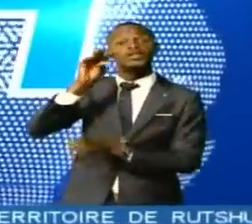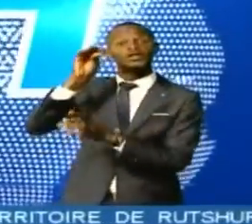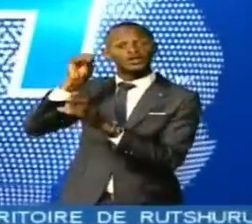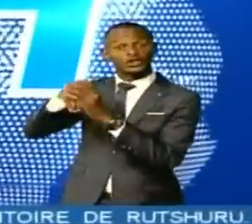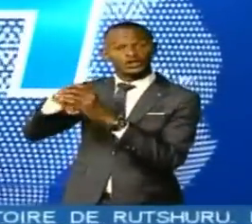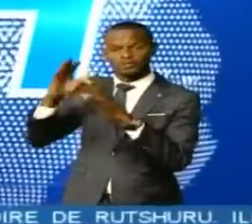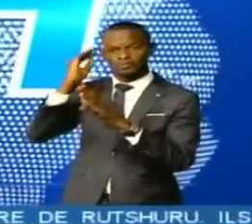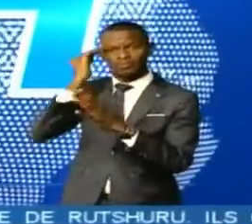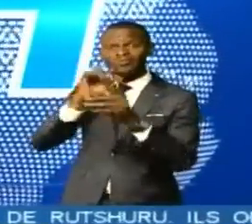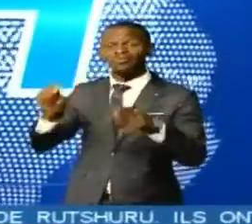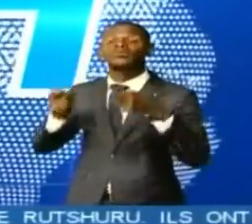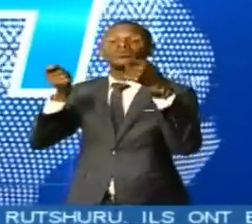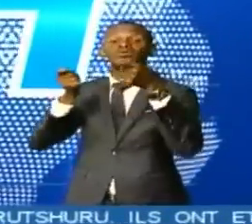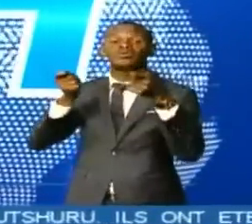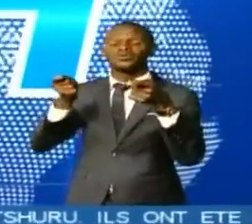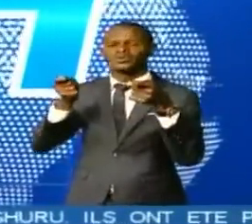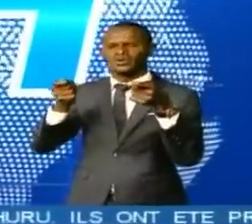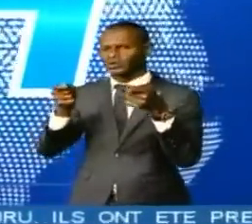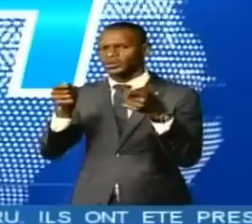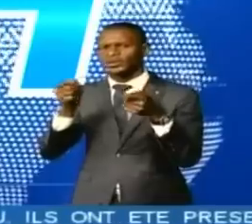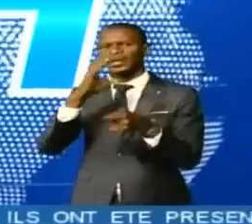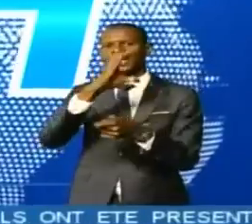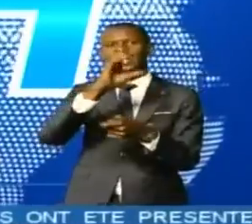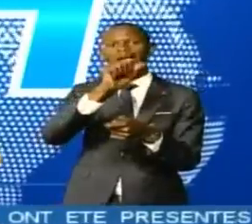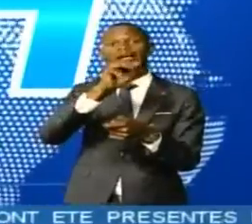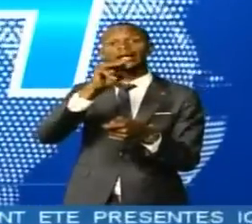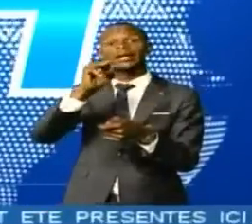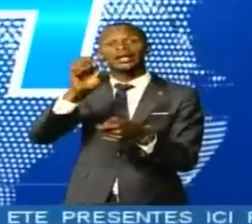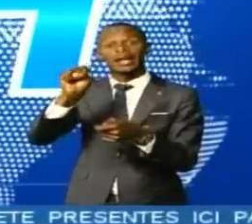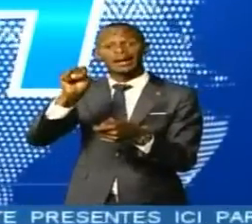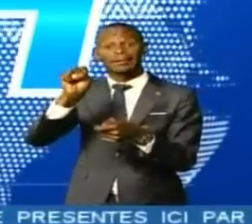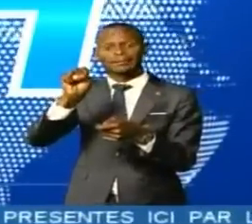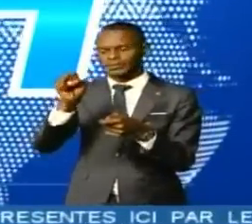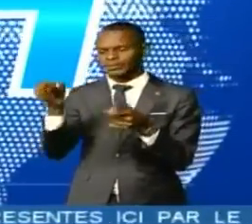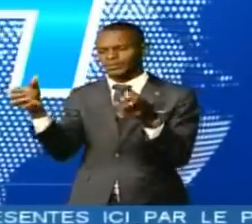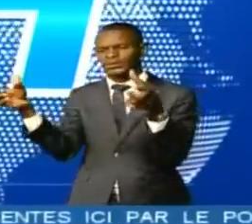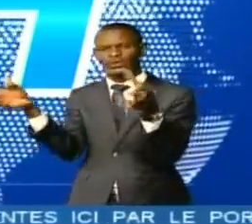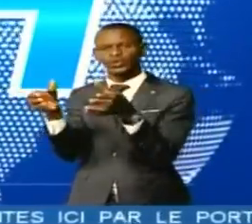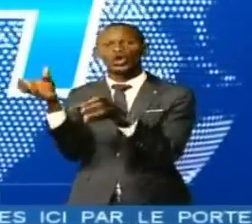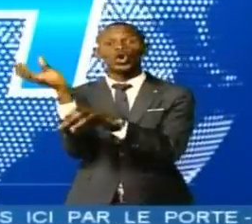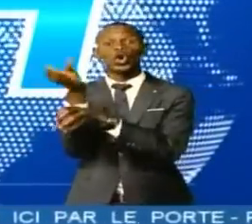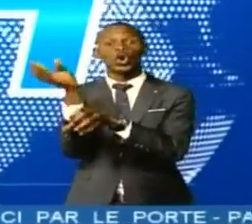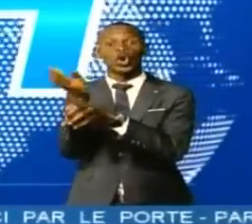les travaux de la 39e session organisée à Kinshasa du